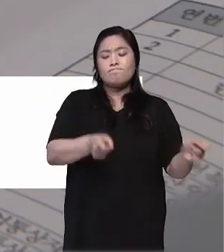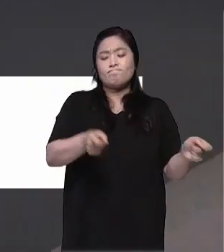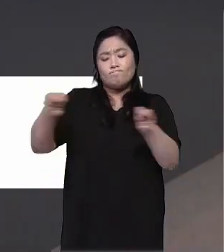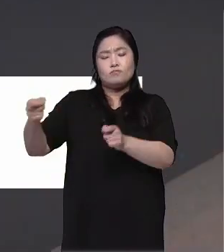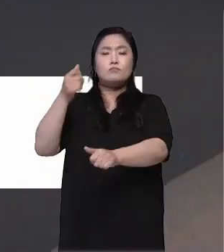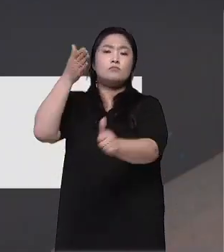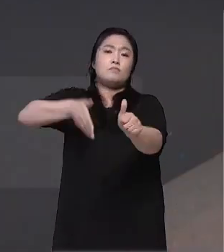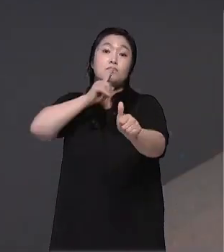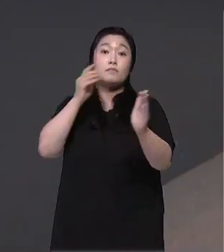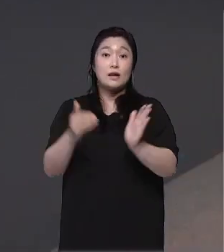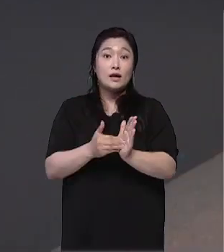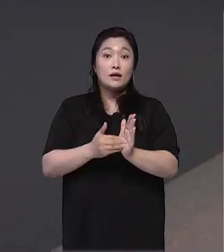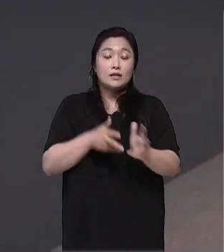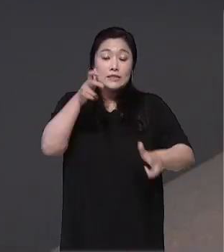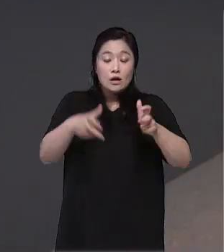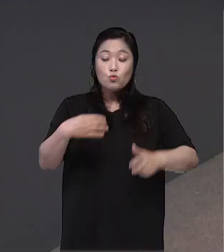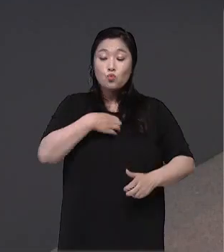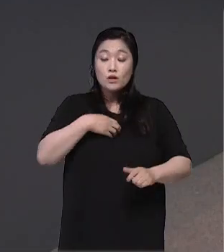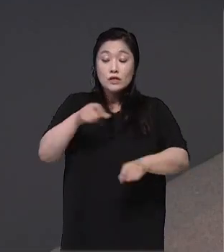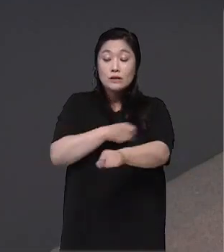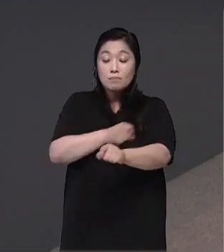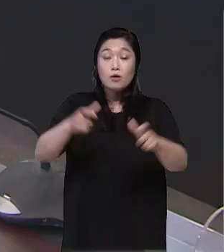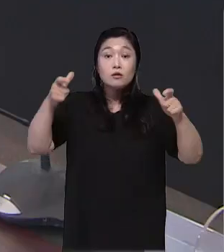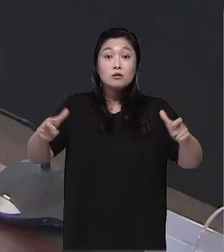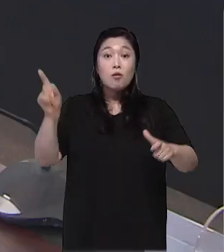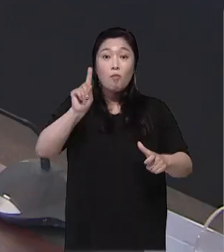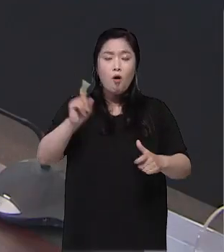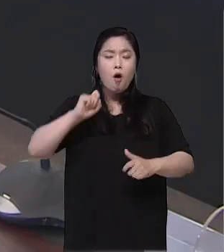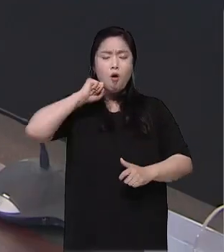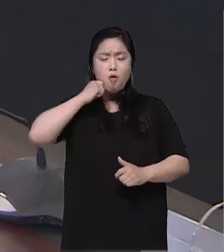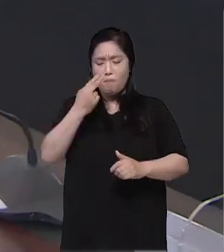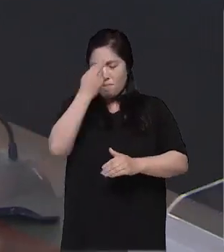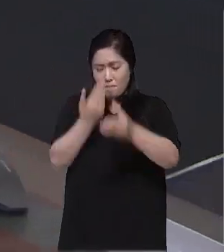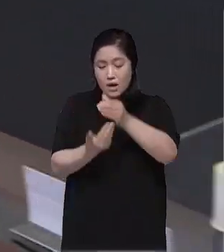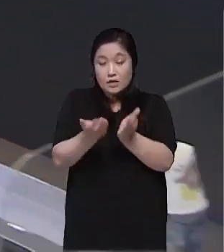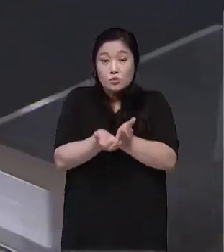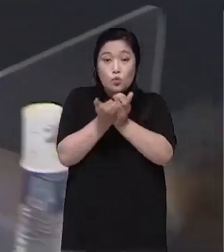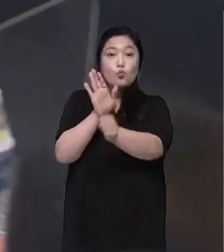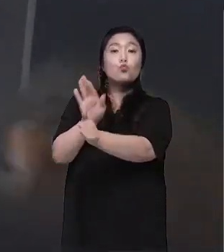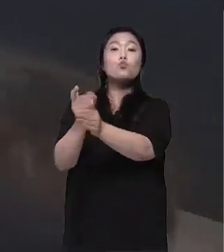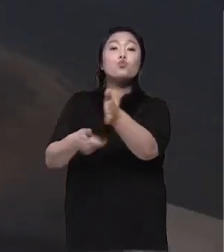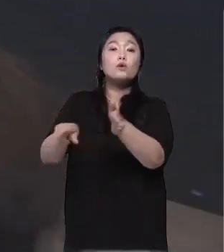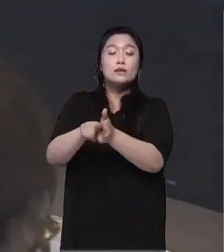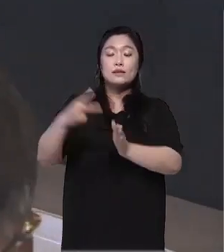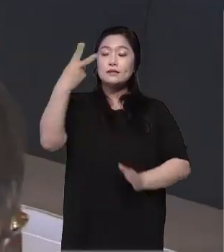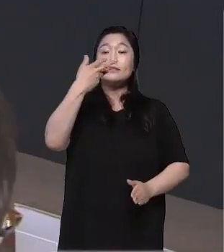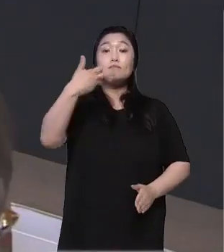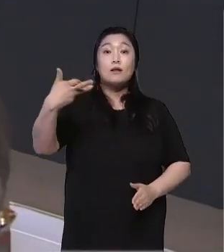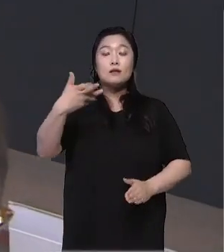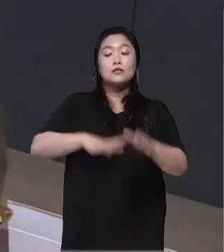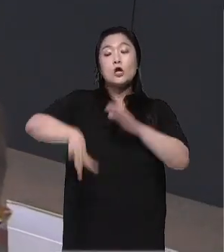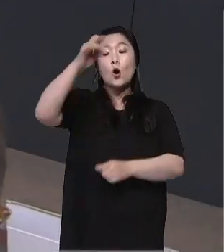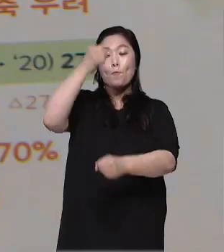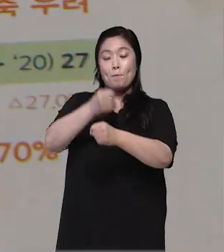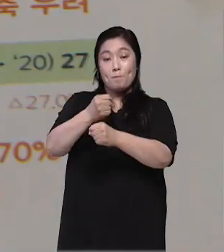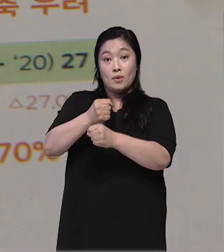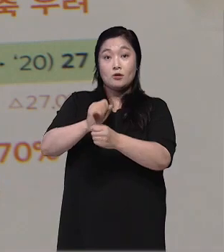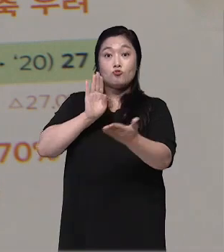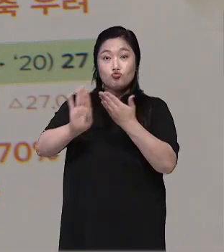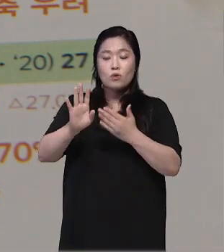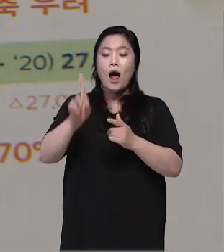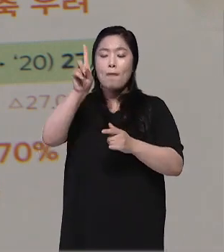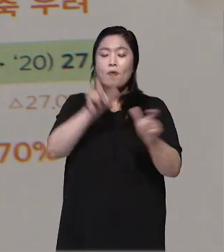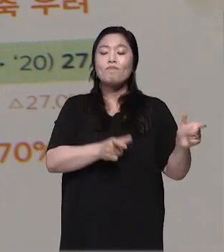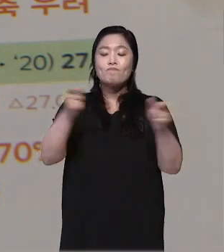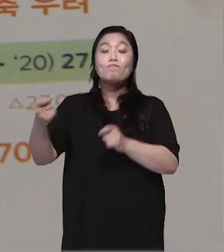요구하고 있습니다. 산업위기 대응 특별지역은 어려움에 처한 조선업 지원을 위해 2018년 처음 지정된 후 한